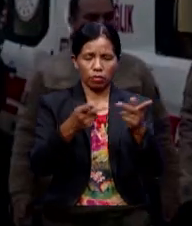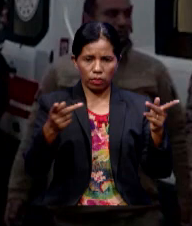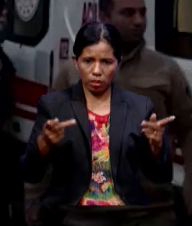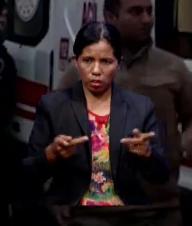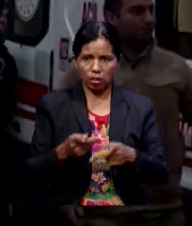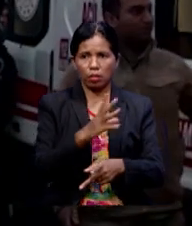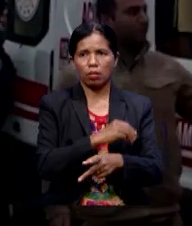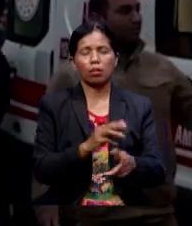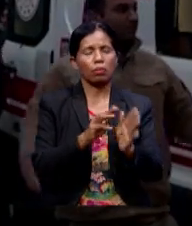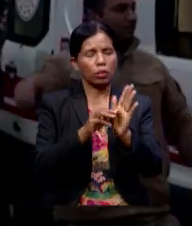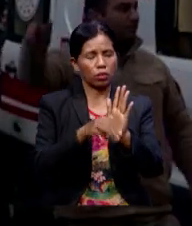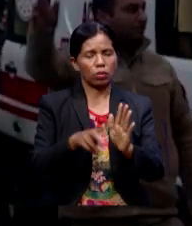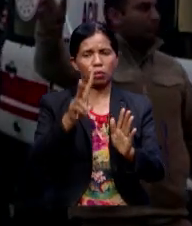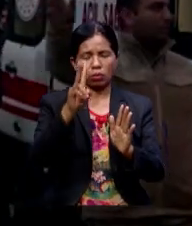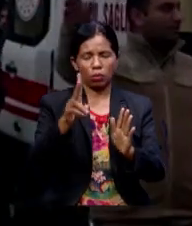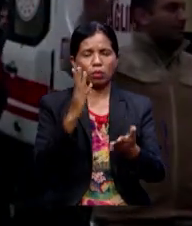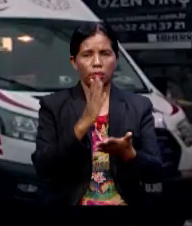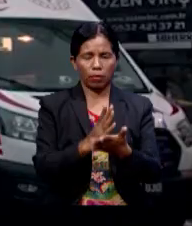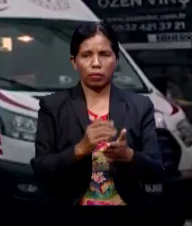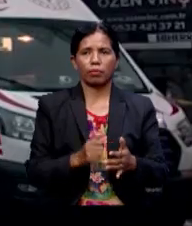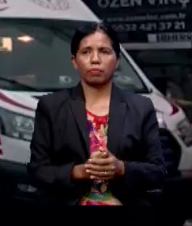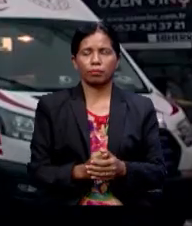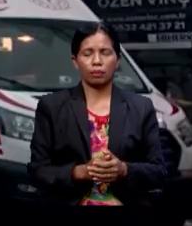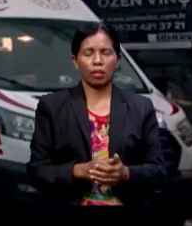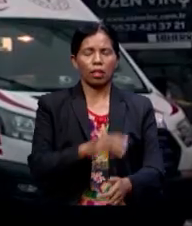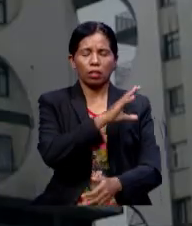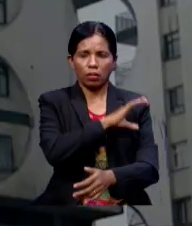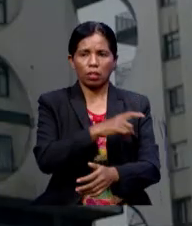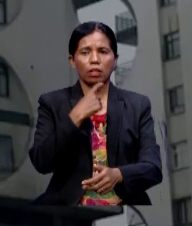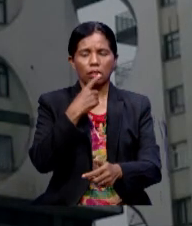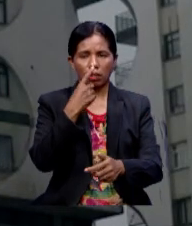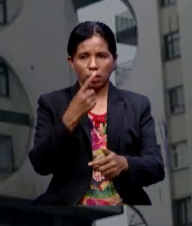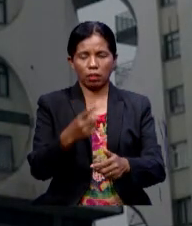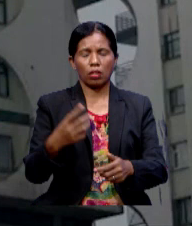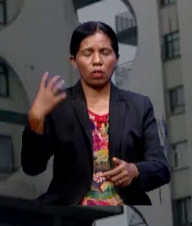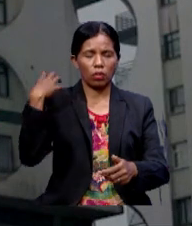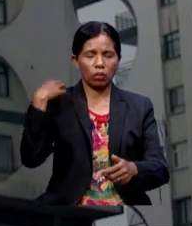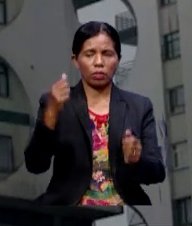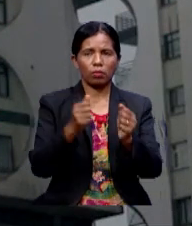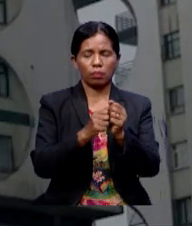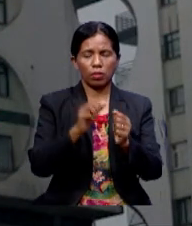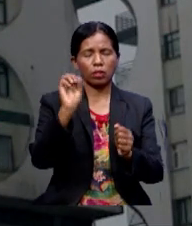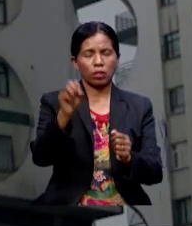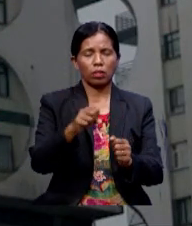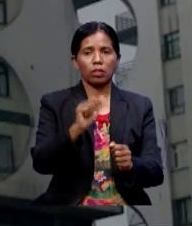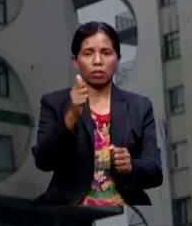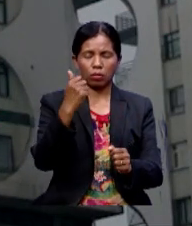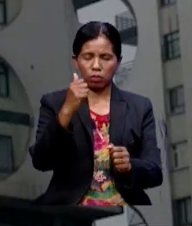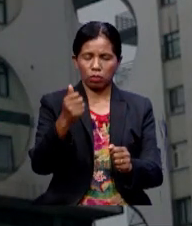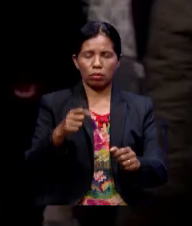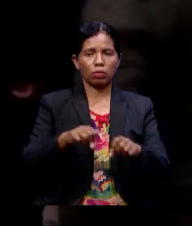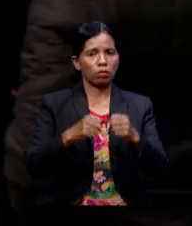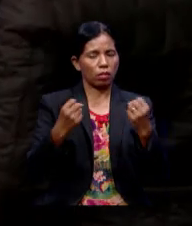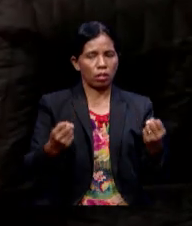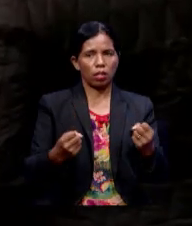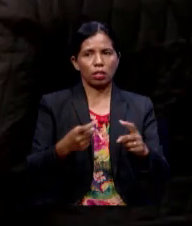to minuto rua foi para. Oficial segurança ida de Hankatak, edifício Sanolores em Rahun, causa Husi Rainak Doko.